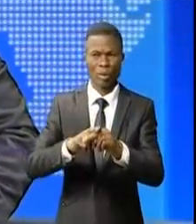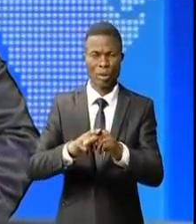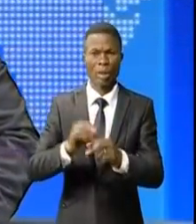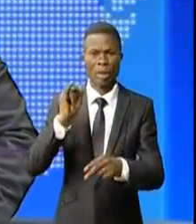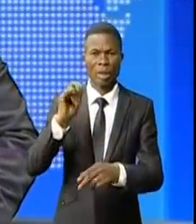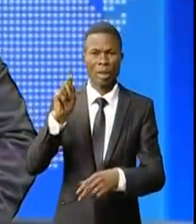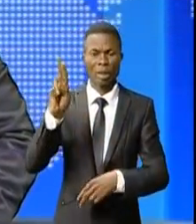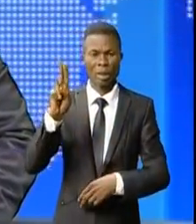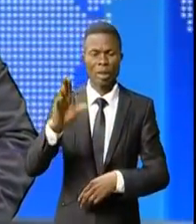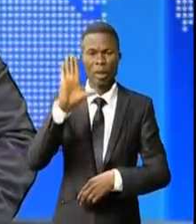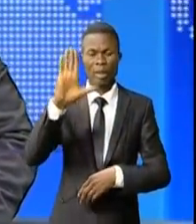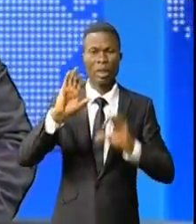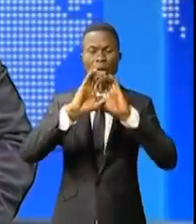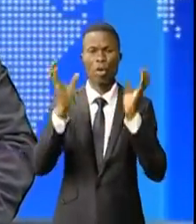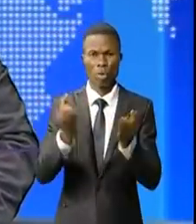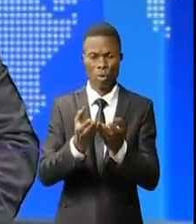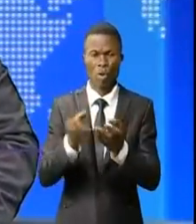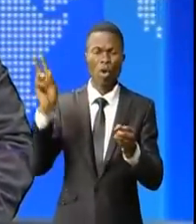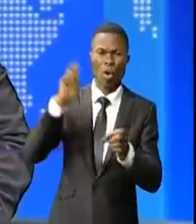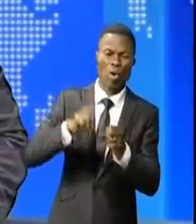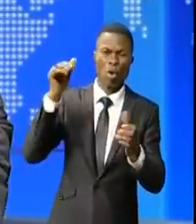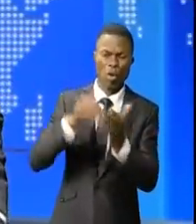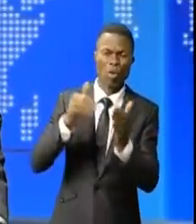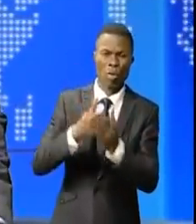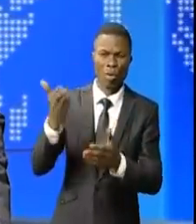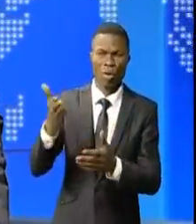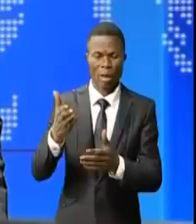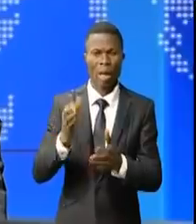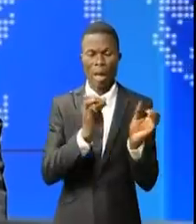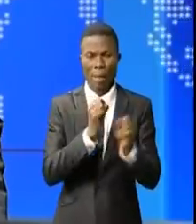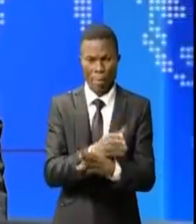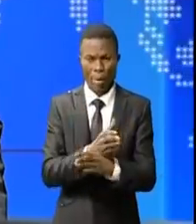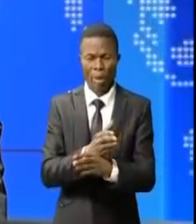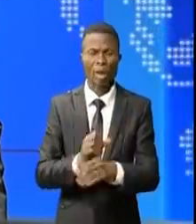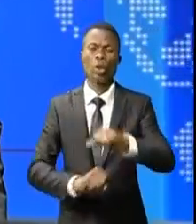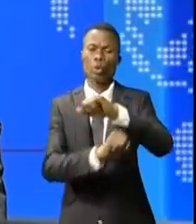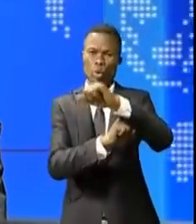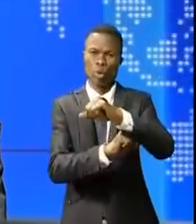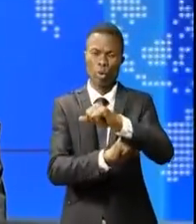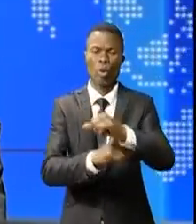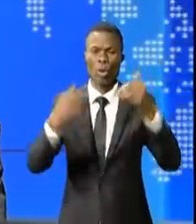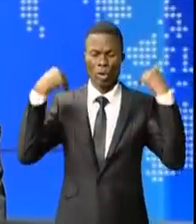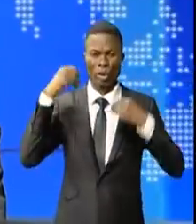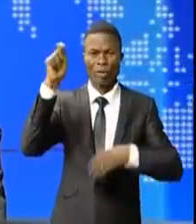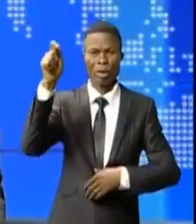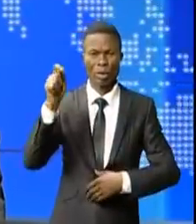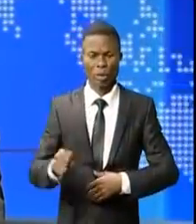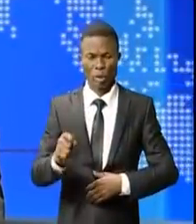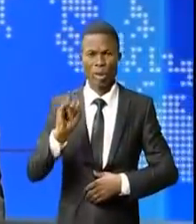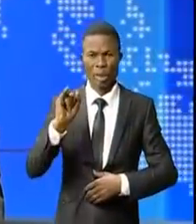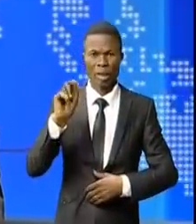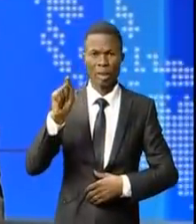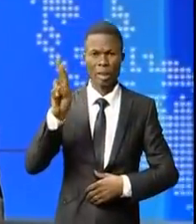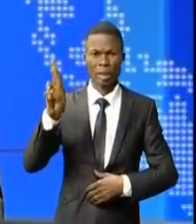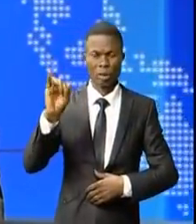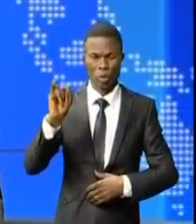Ituri, 5 communautés victimes d'atrocités des Djougou disposées à prêter main forte aux autorités militaires de l'Ituri par